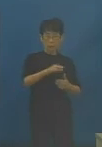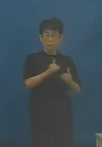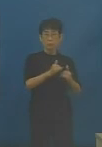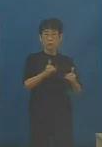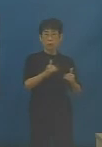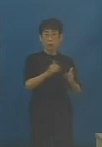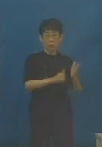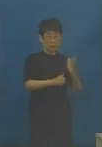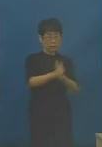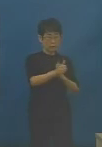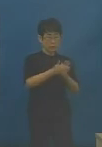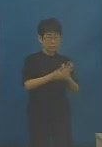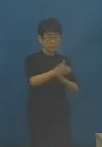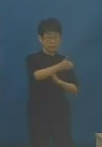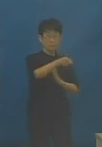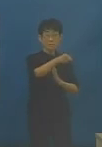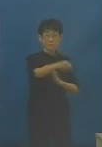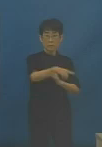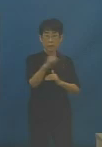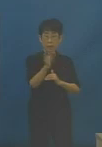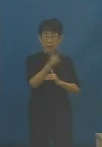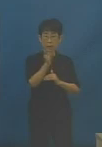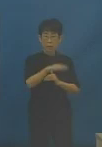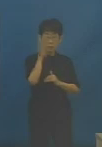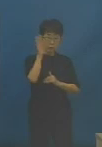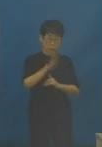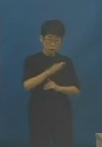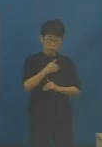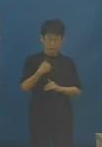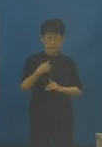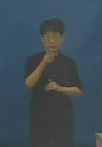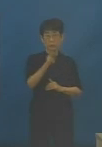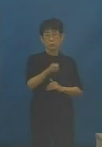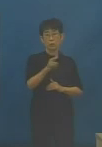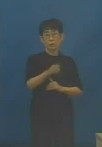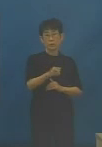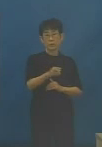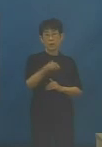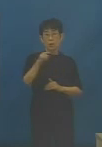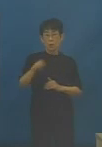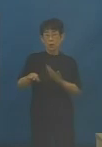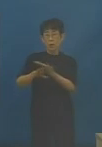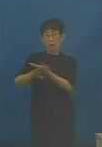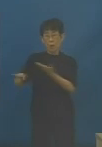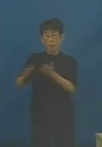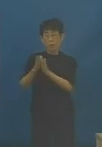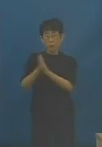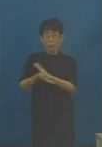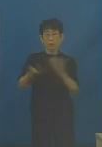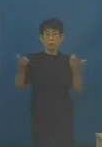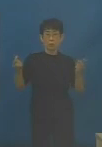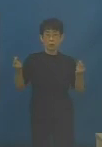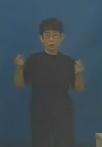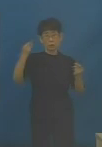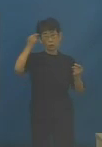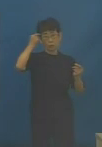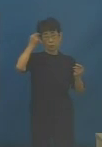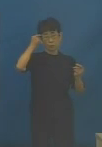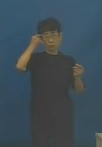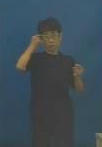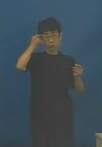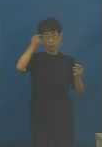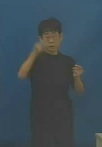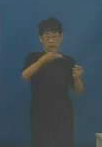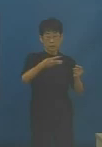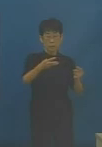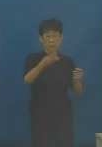優先レーンに乗っかって早くできるようにしましょう。これは多分各県も共通したところだと思います。あとこれも3番は